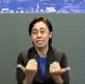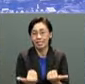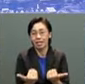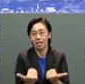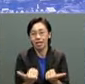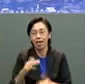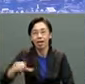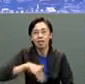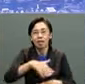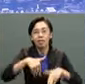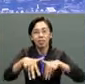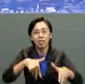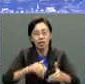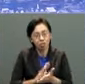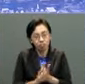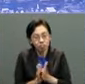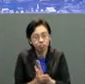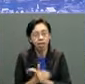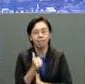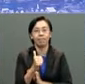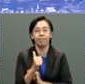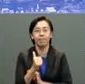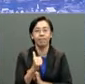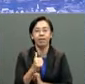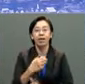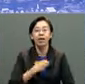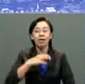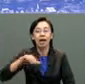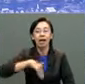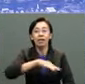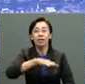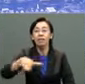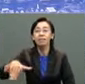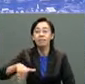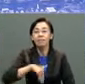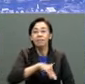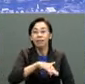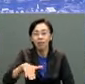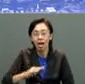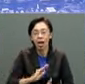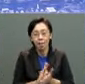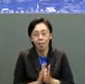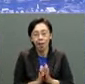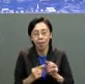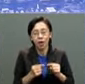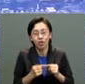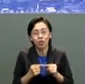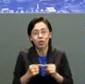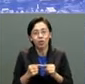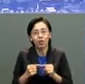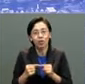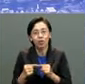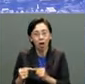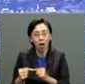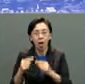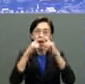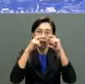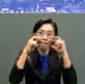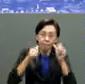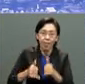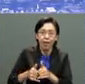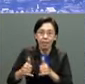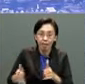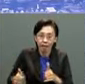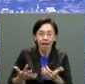างนี้ได้อย่างดีก็ขอให้ทุกท่านใช้ในเวลาตอนนี้ปรับตัวออกไปเรื่อยๆนะครับบอกว่าความสามารถในการ